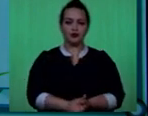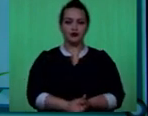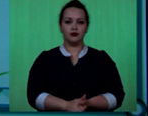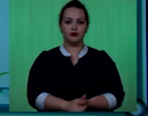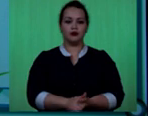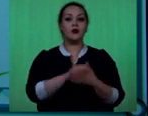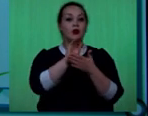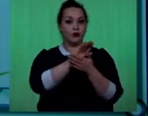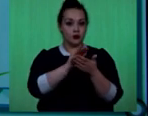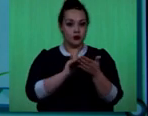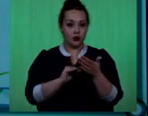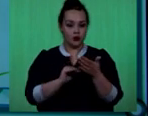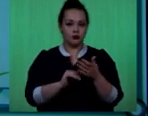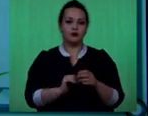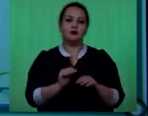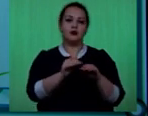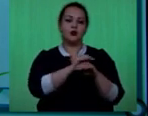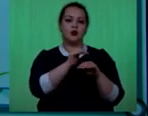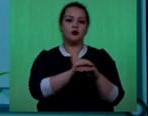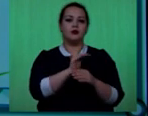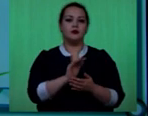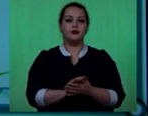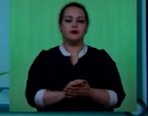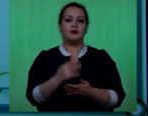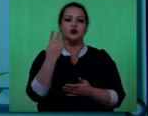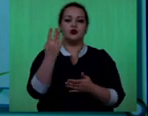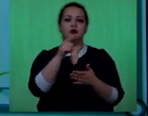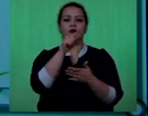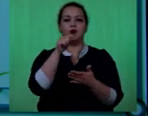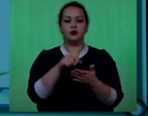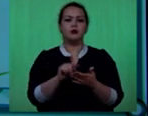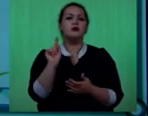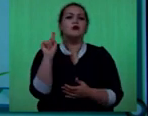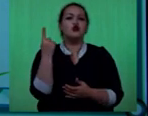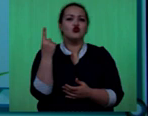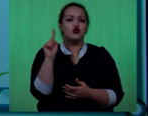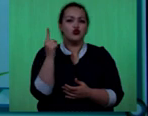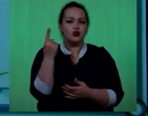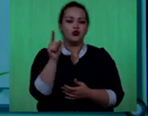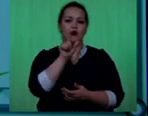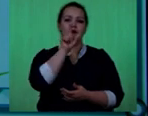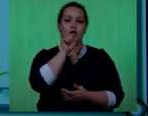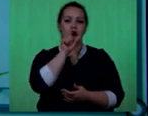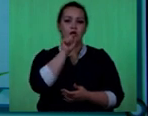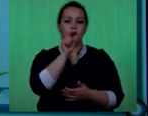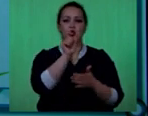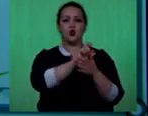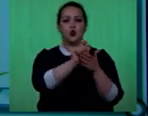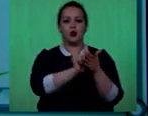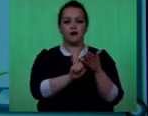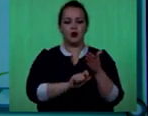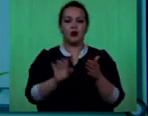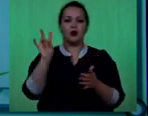записали молодцы четвертый вопрос почему воробей стихотворении